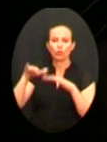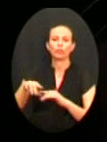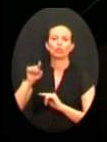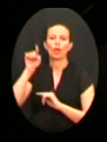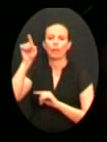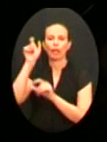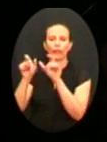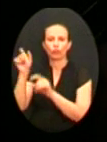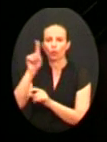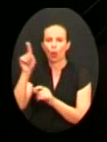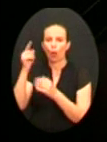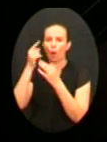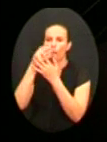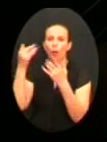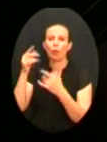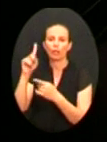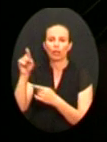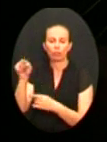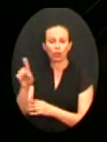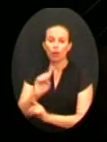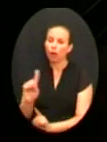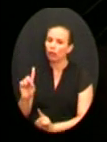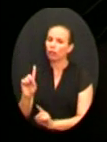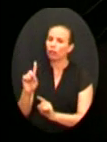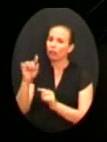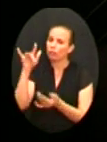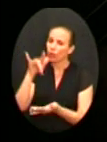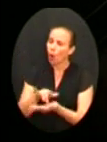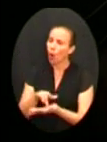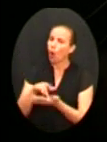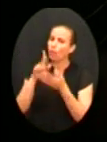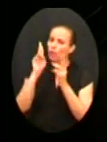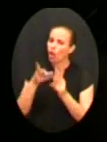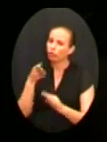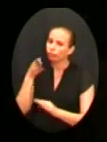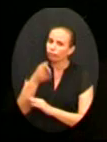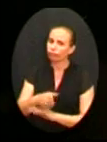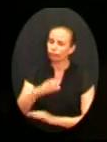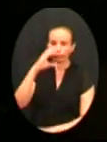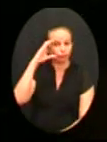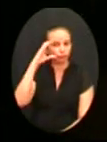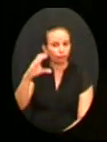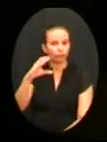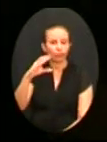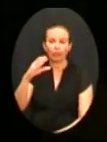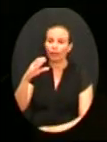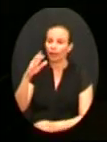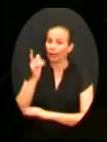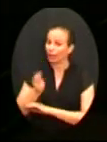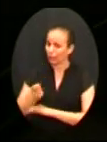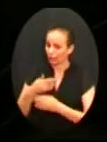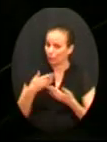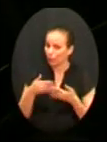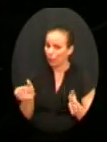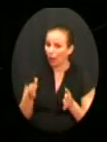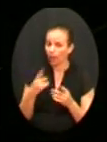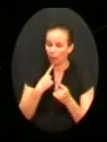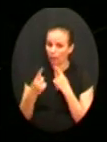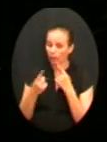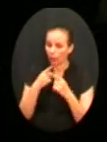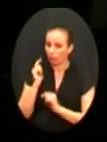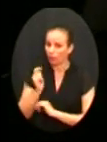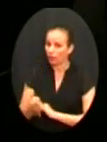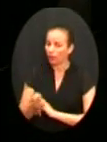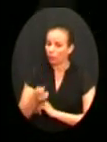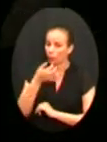אנשים שלא ברור מי הם ואיפה הם, אלא זה מקום שאליו אתה יכול לבוא, לצפות. אגב, הכנסת היא פתוחה, את יודעת שבכל דיוני מליאת